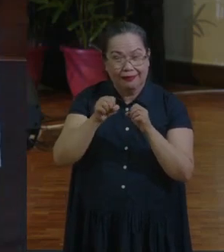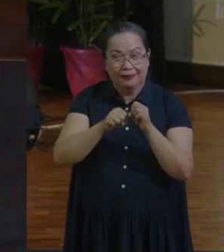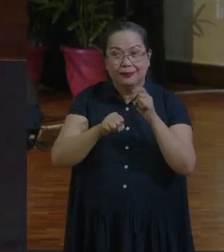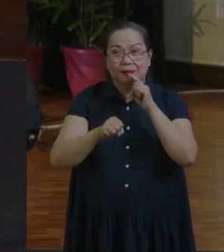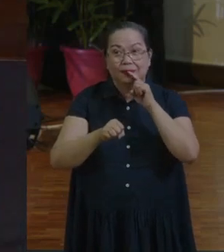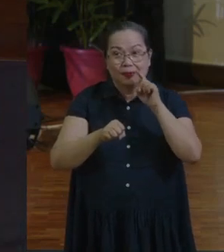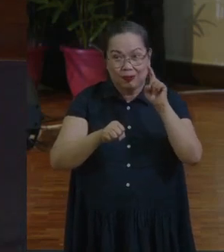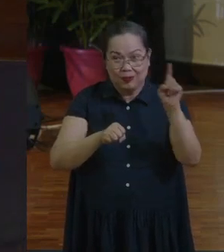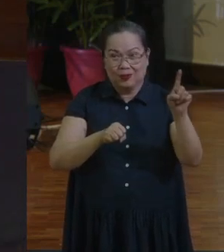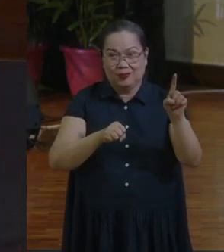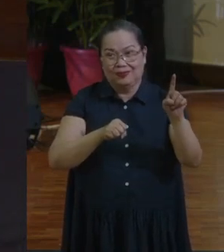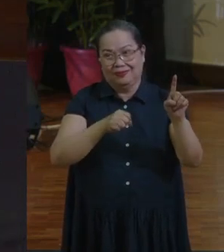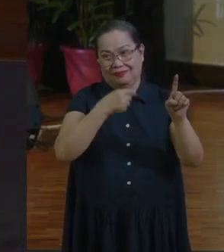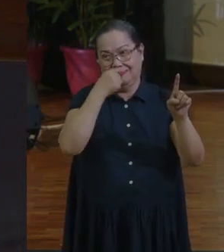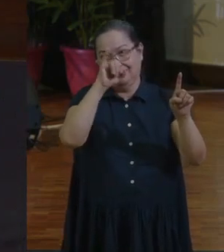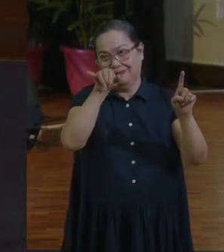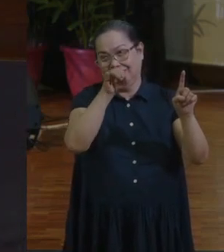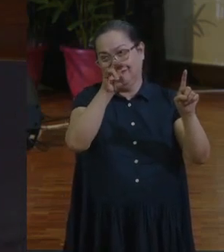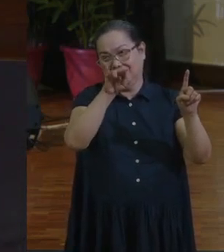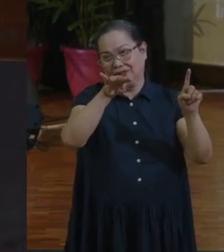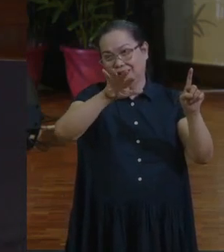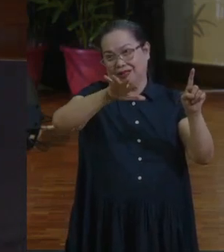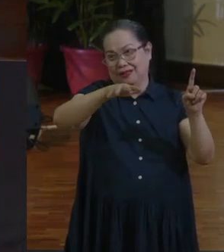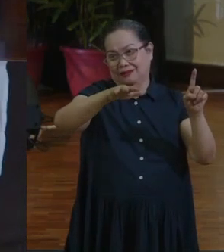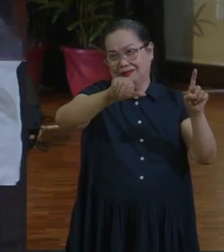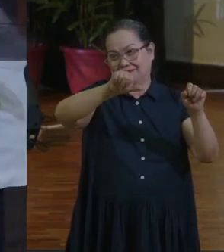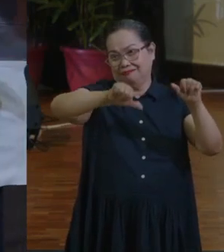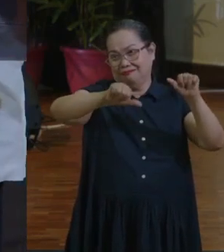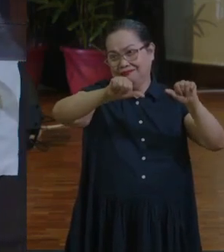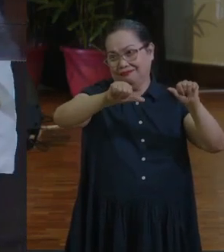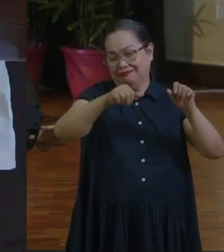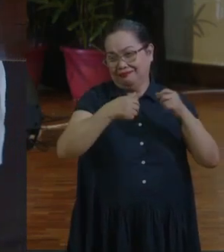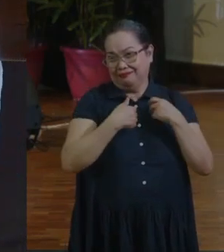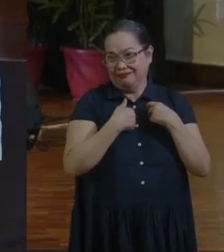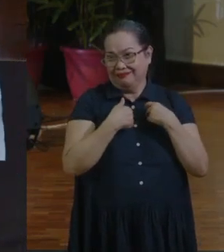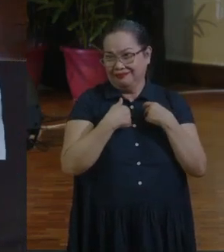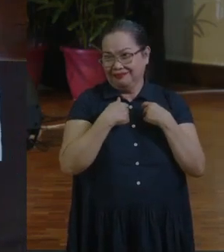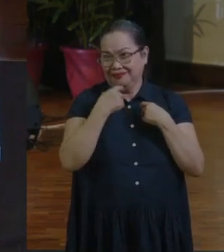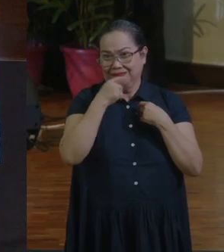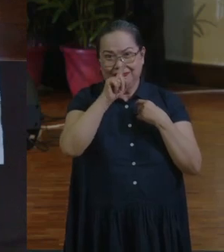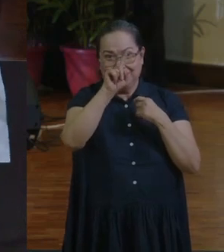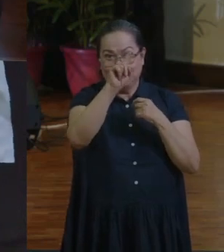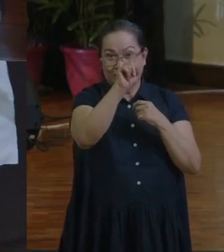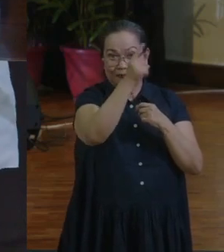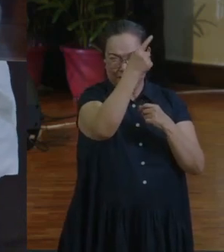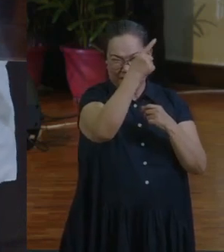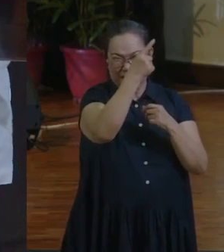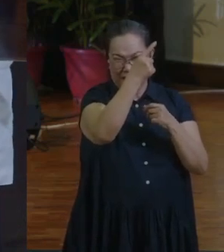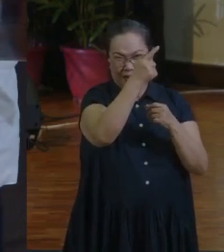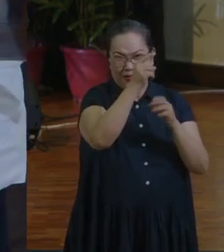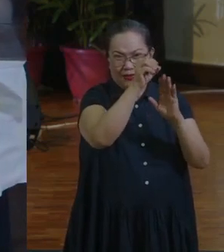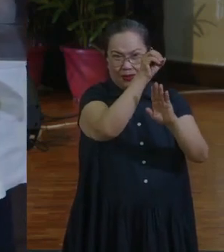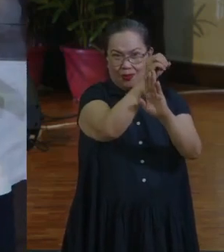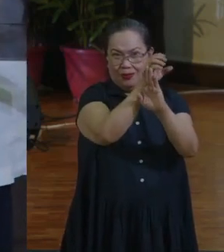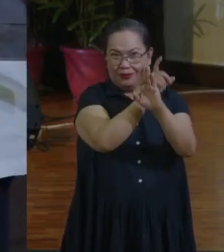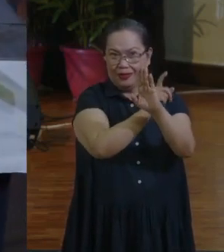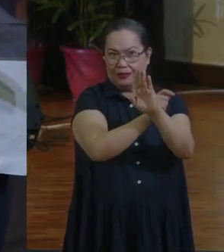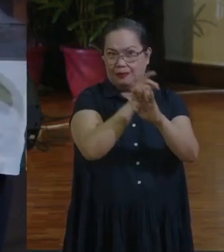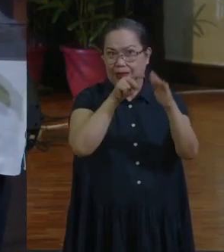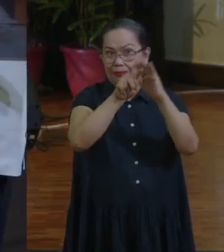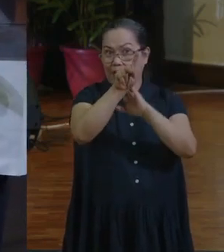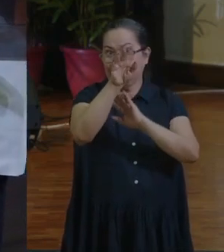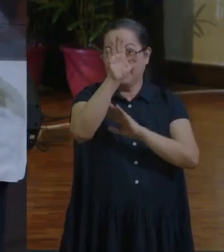than he. Si John po ang pinakahuling Old Testament